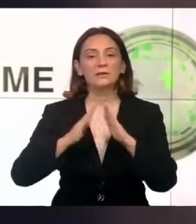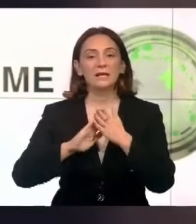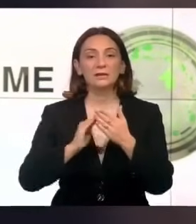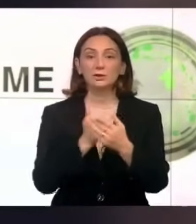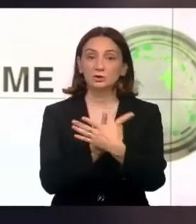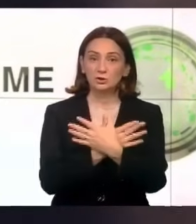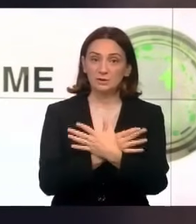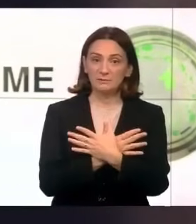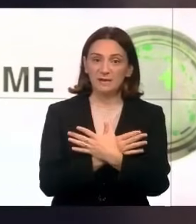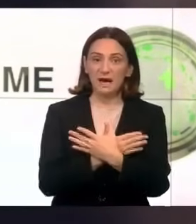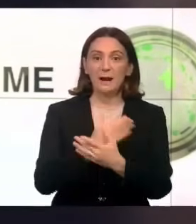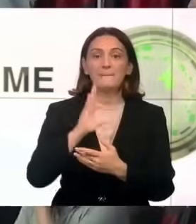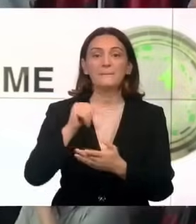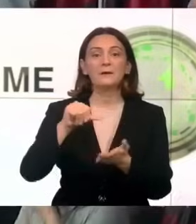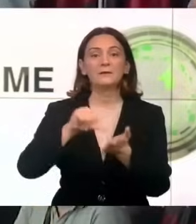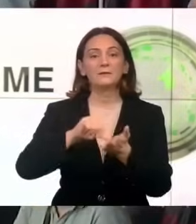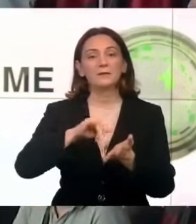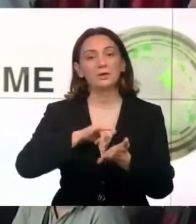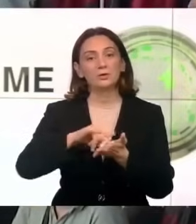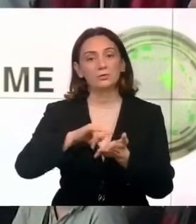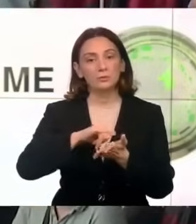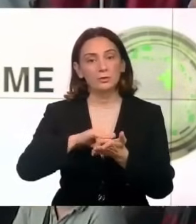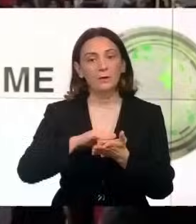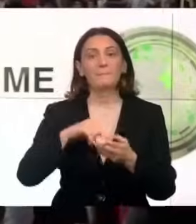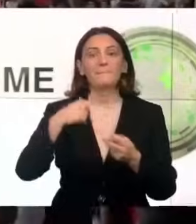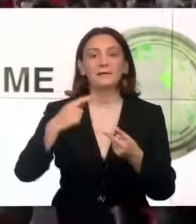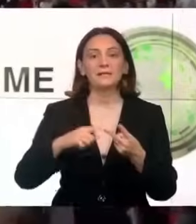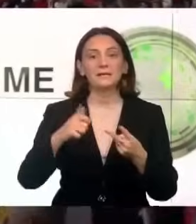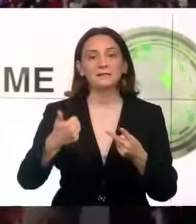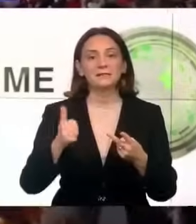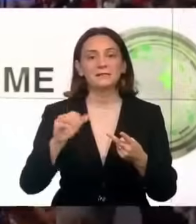zgjedhjeve. Takimi i radhës është në Selanik.